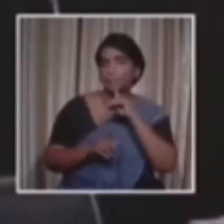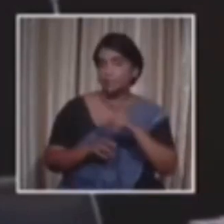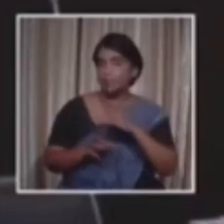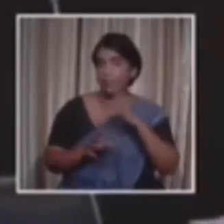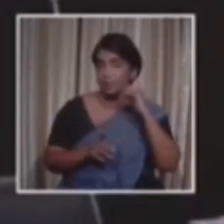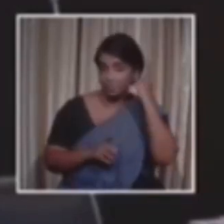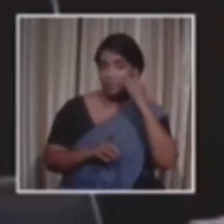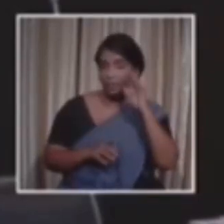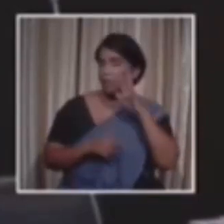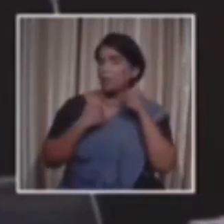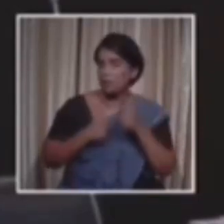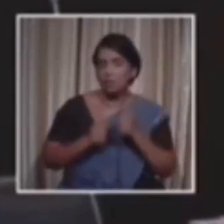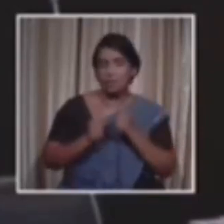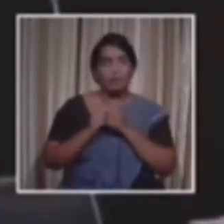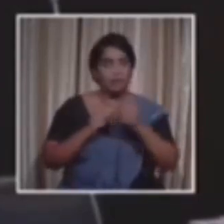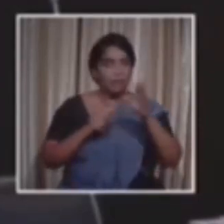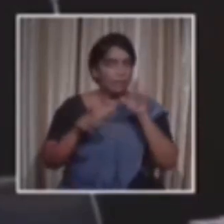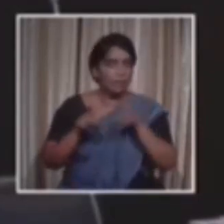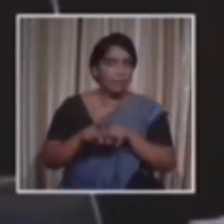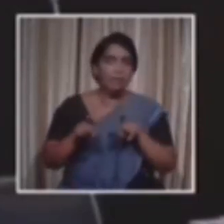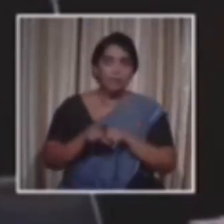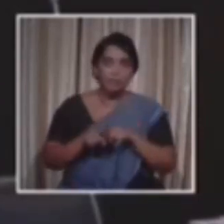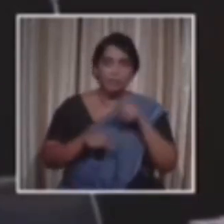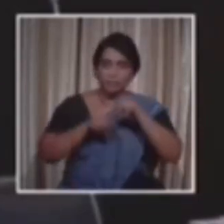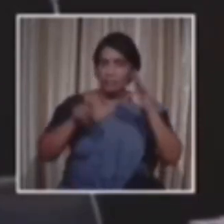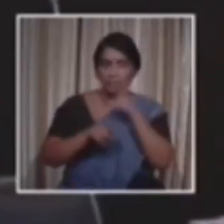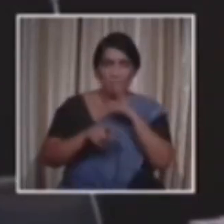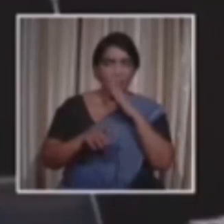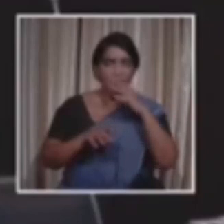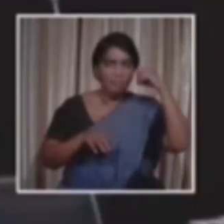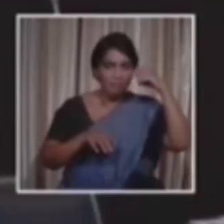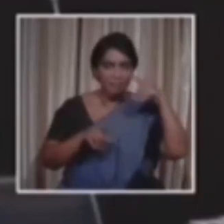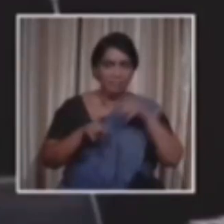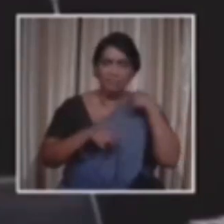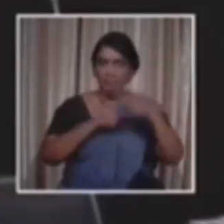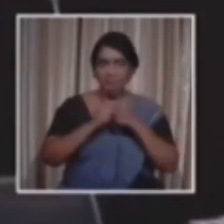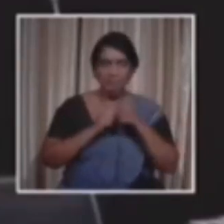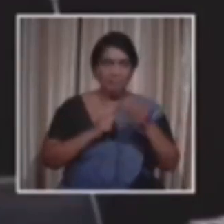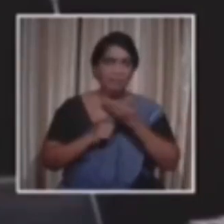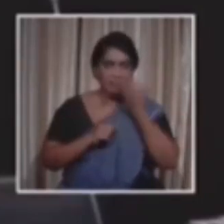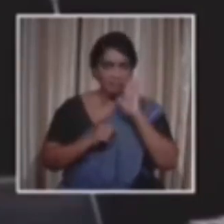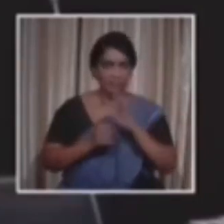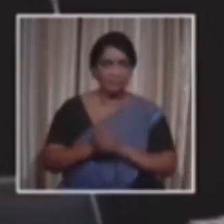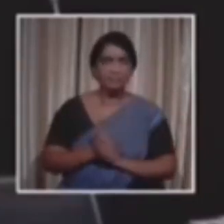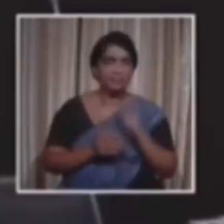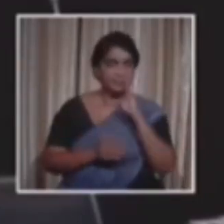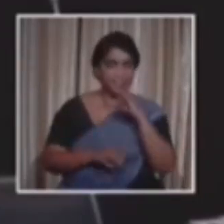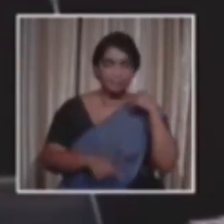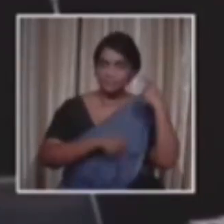அந்த பகுதிகளிலே மின்னலைகளை உருவாக்குவதற்கு மின்சாரத்தை உருவாக்குவதற்கான ஆரம்ப